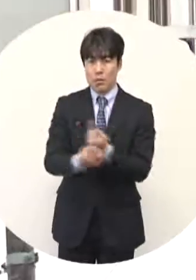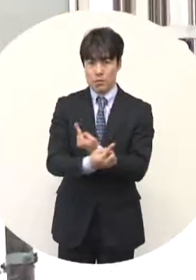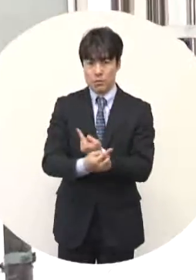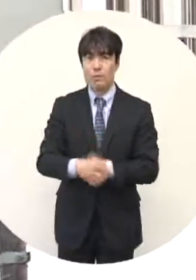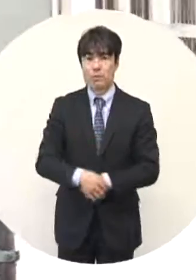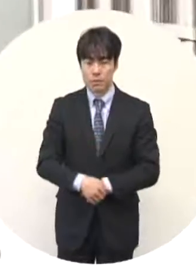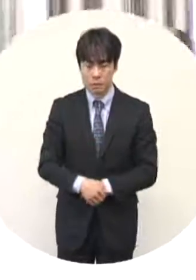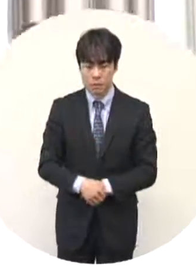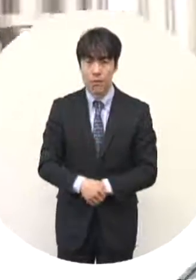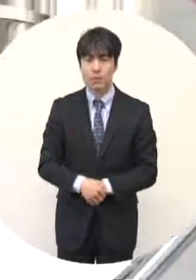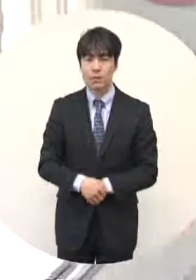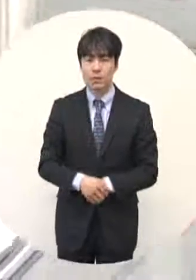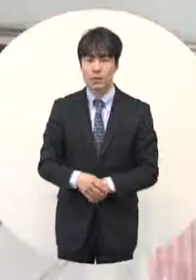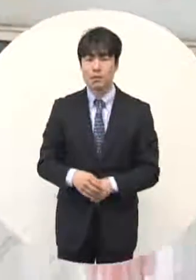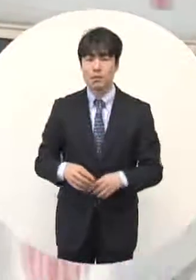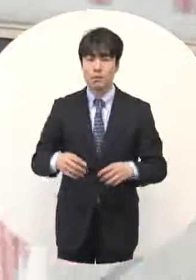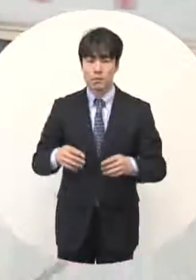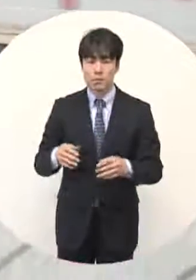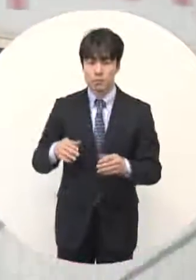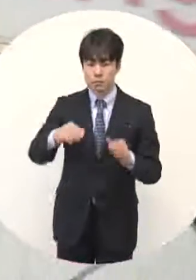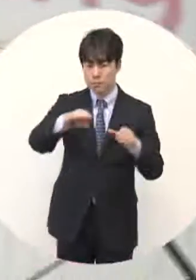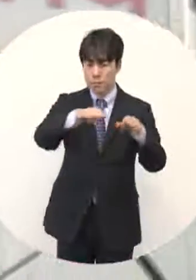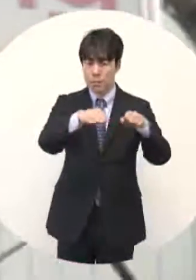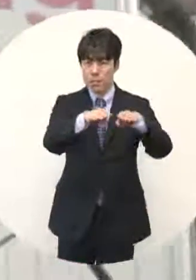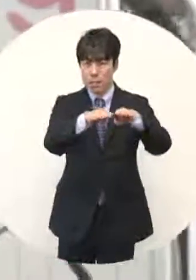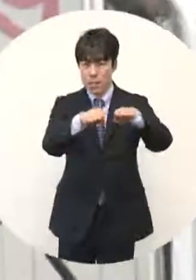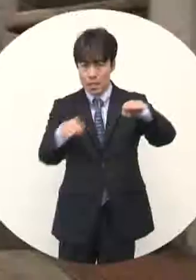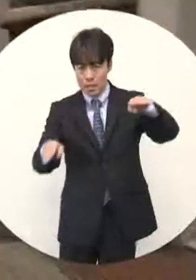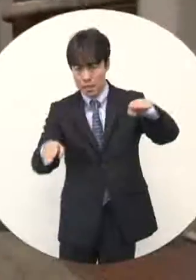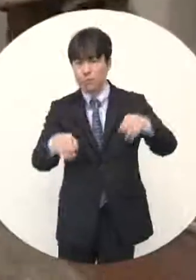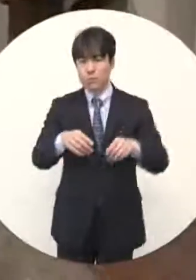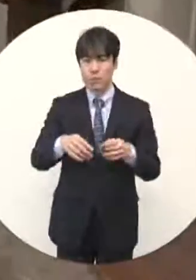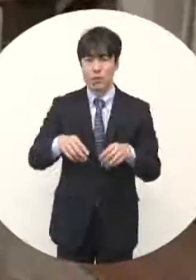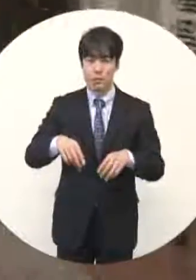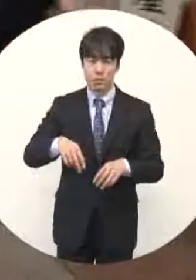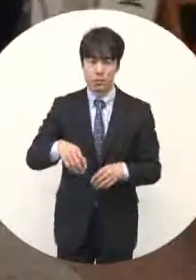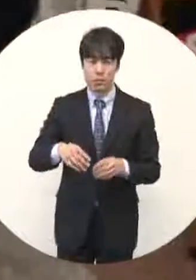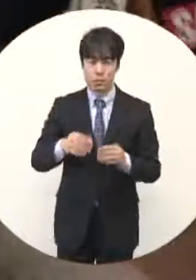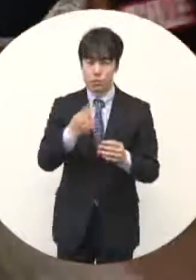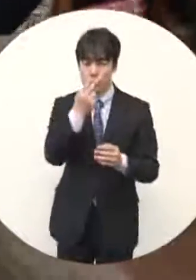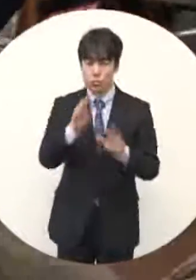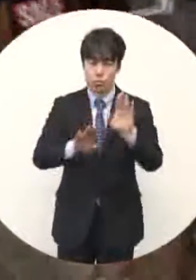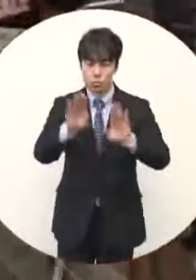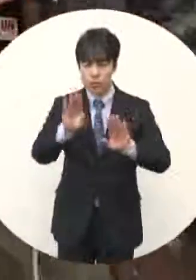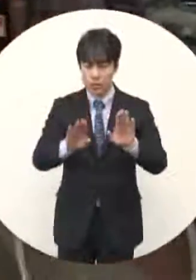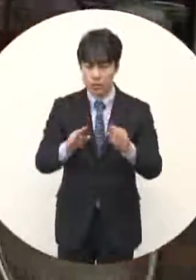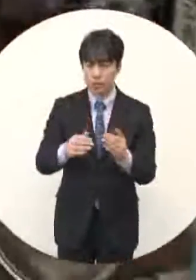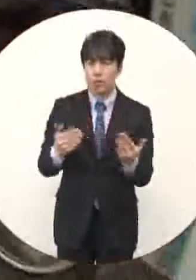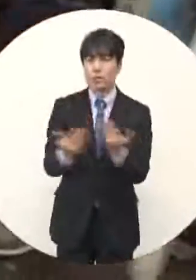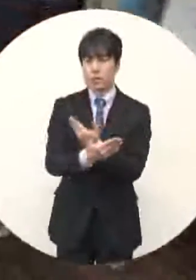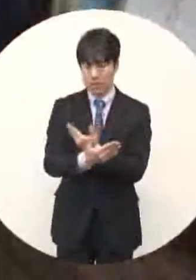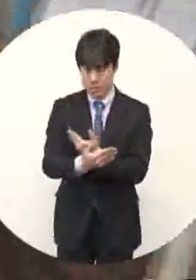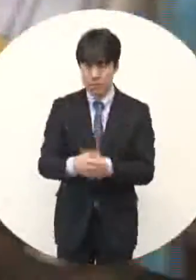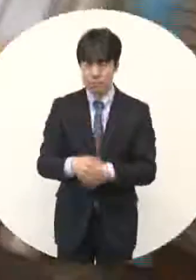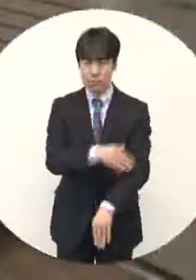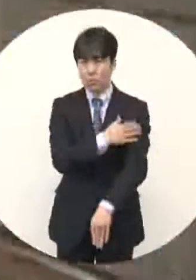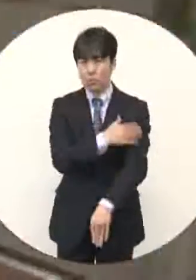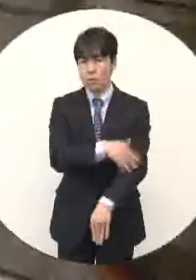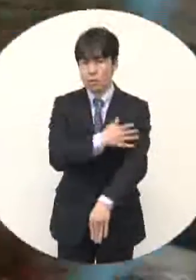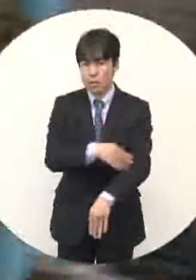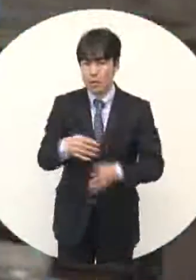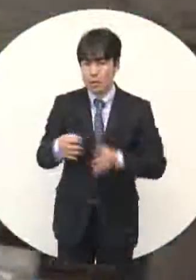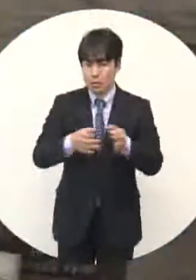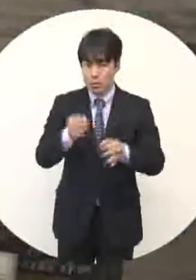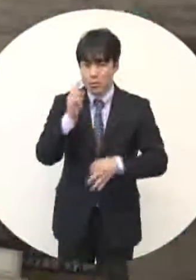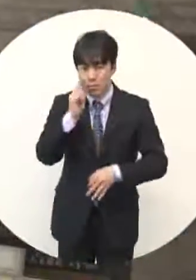。 大きなアーケードに街路灯もガラッと雰囲気が変わりましたよね。 こちらにおしゃれなお店がありますね。 はい、